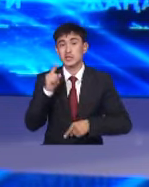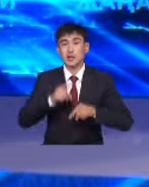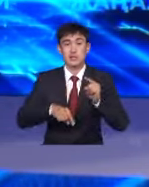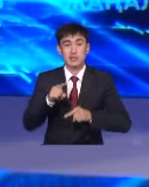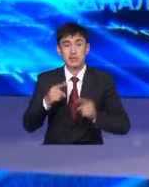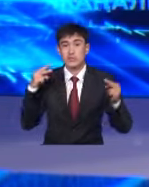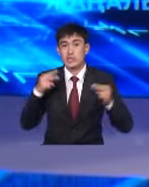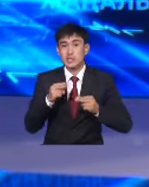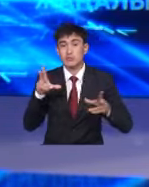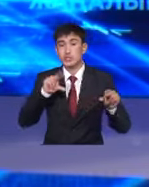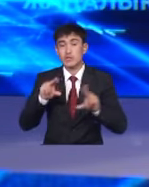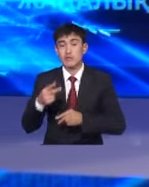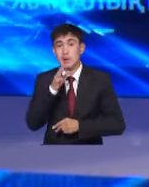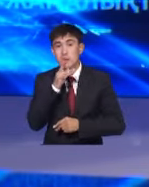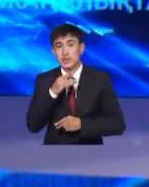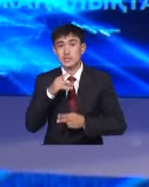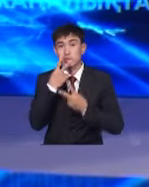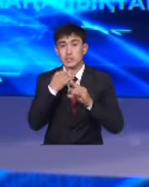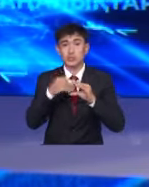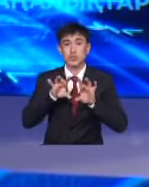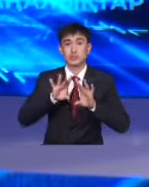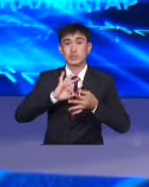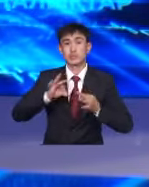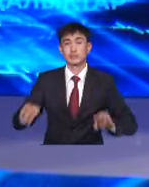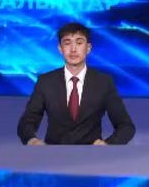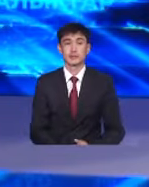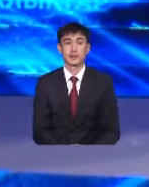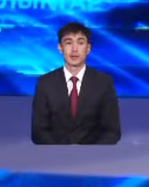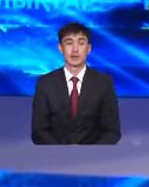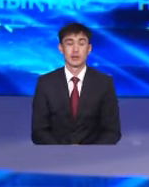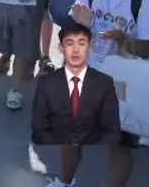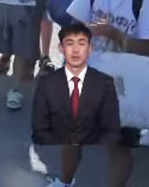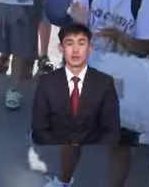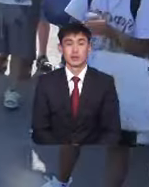родители свидетелями Счастливого момента стала и наша съёмочная